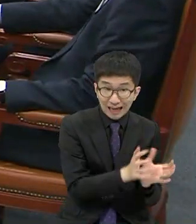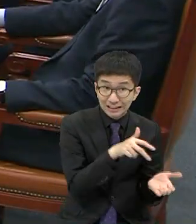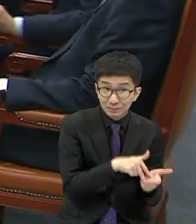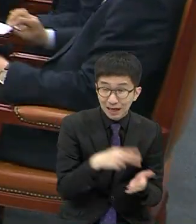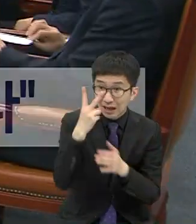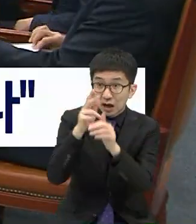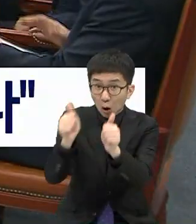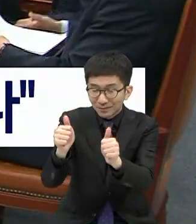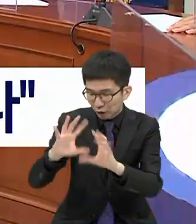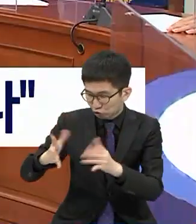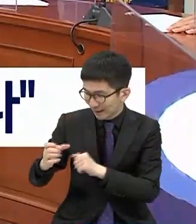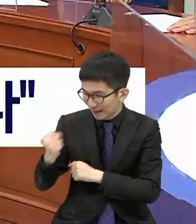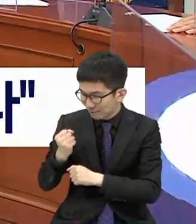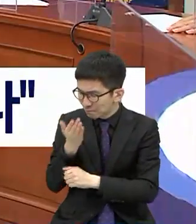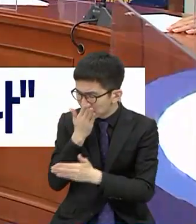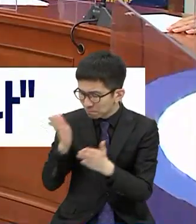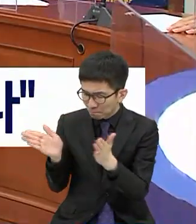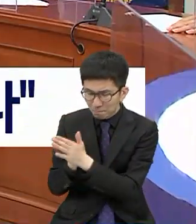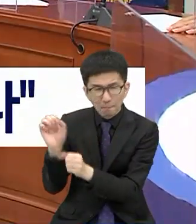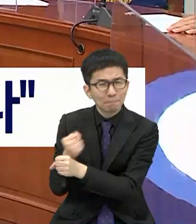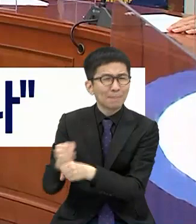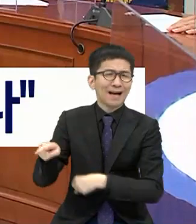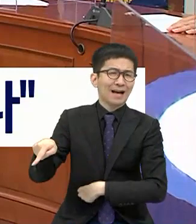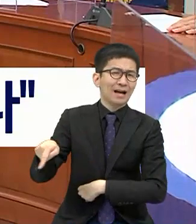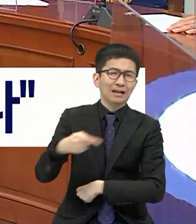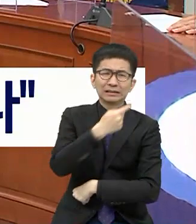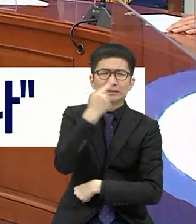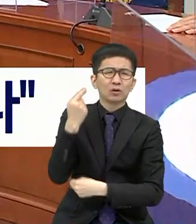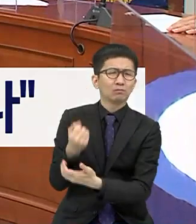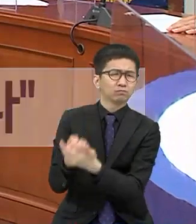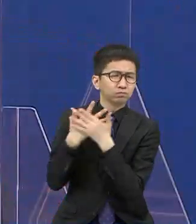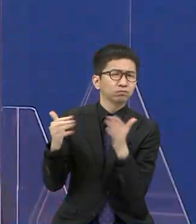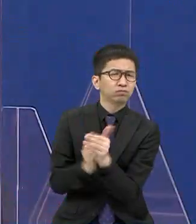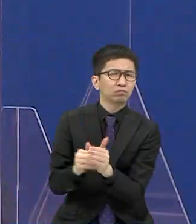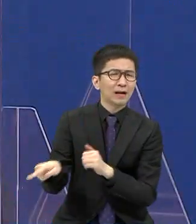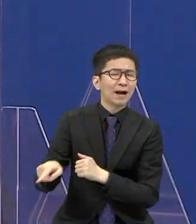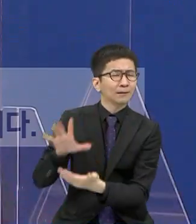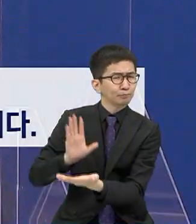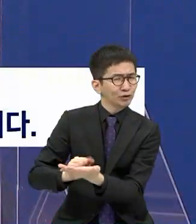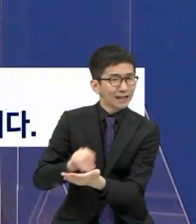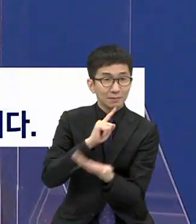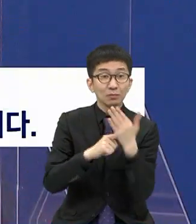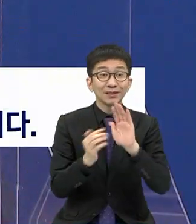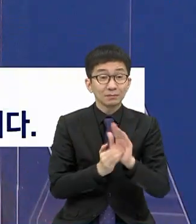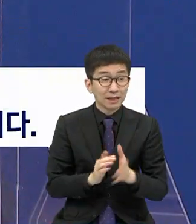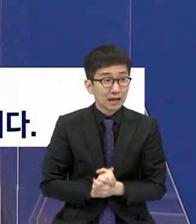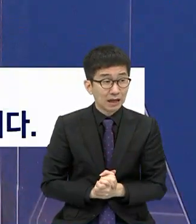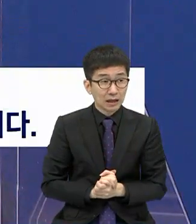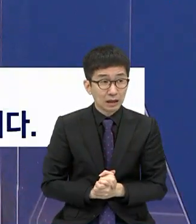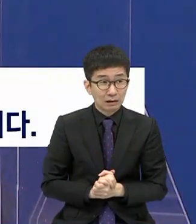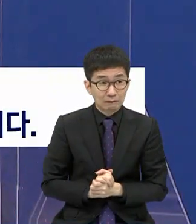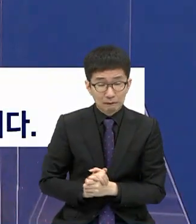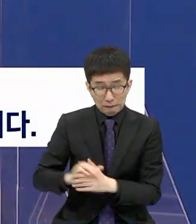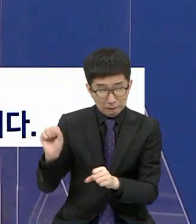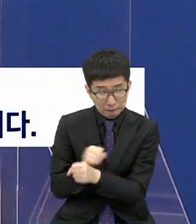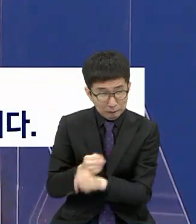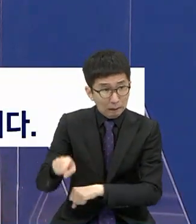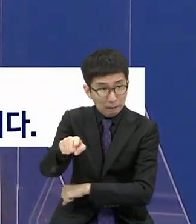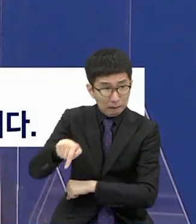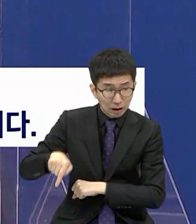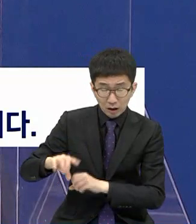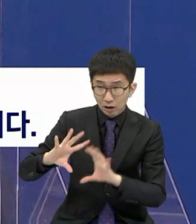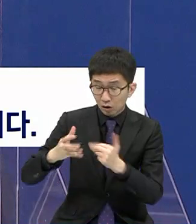검찰과 국민의힘의 공모 사실이 드러났다며 파상공세를 폈습니다. 이처럼 위험한 일을 감행하도록 만들 정도로 힘센